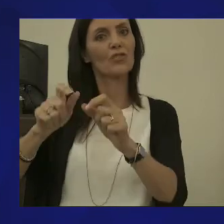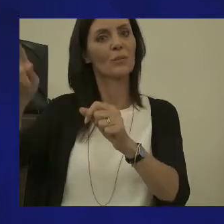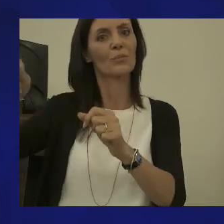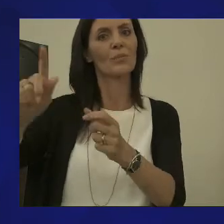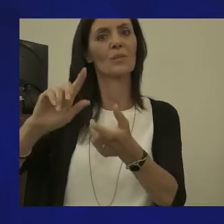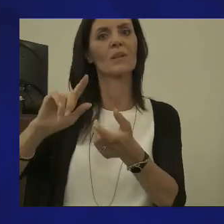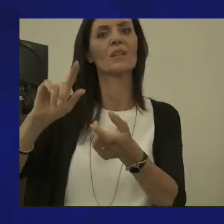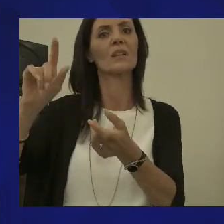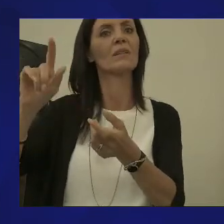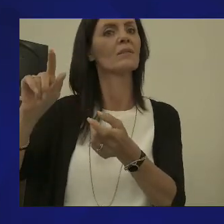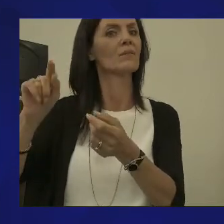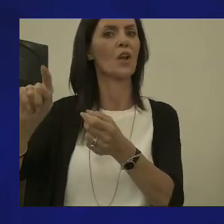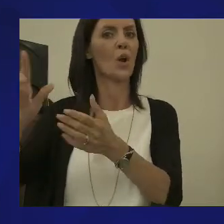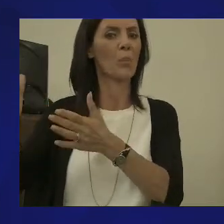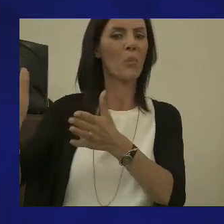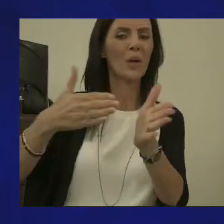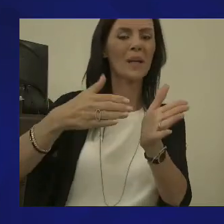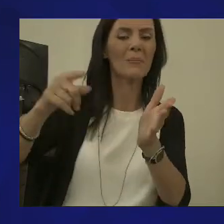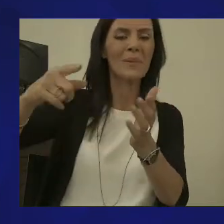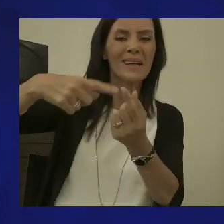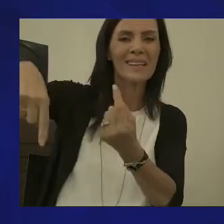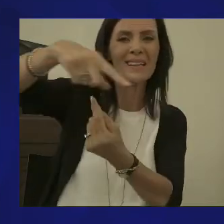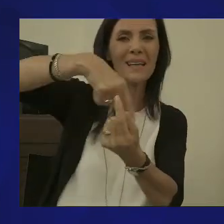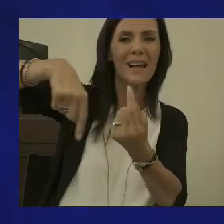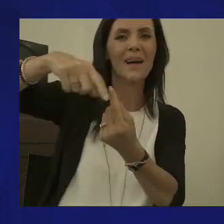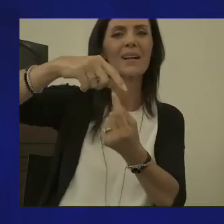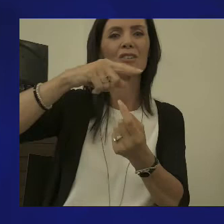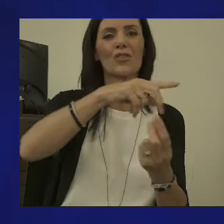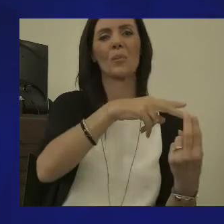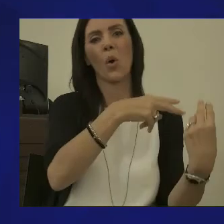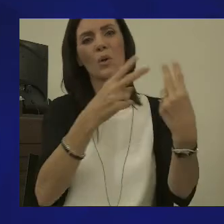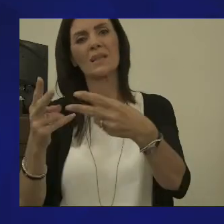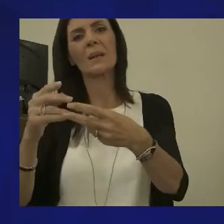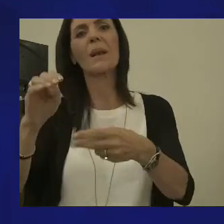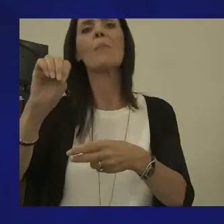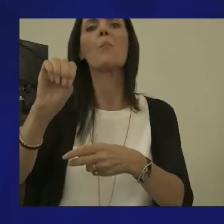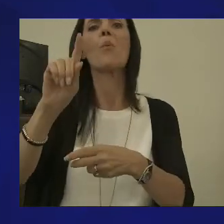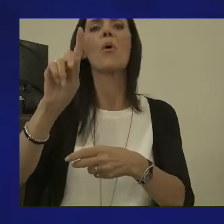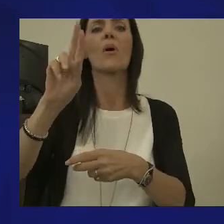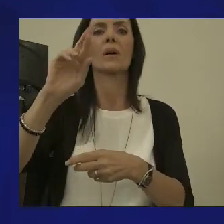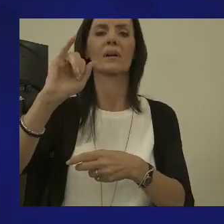המרכז ולא פונים בכיכר של קדימה, חזרה למוריה היא קטנה מאוד. רוב האנשים